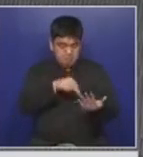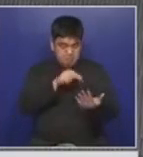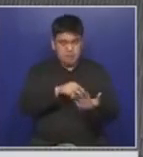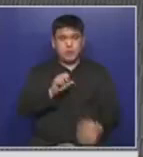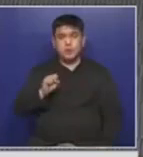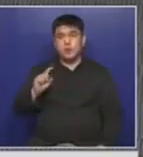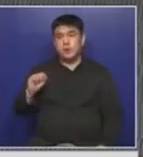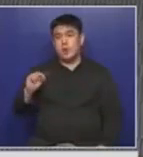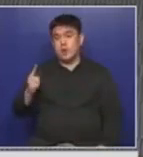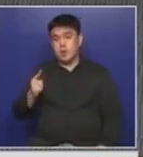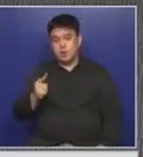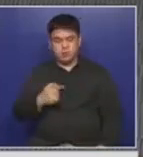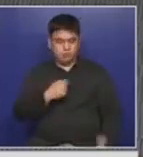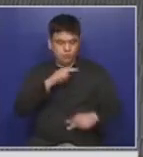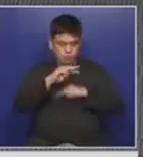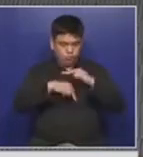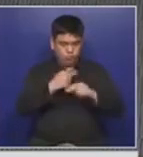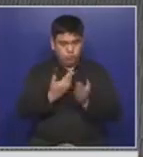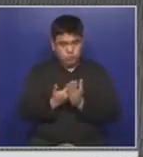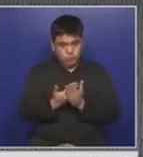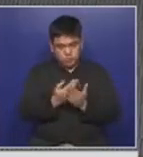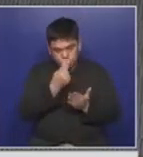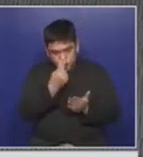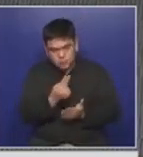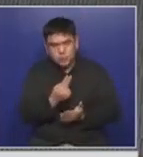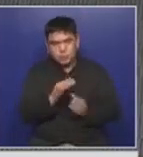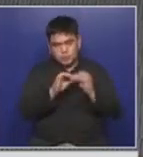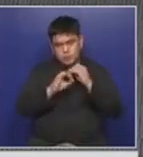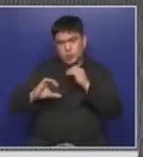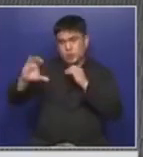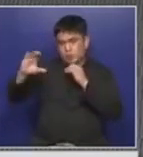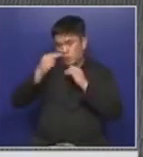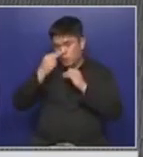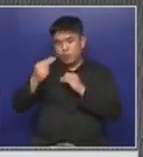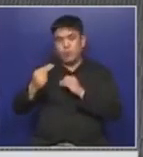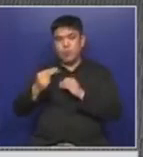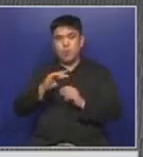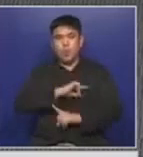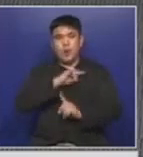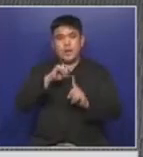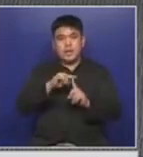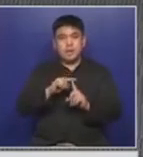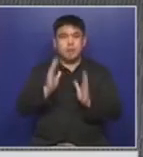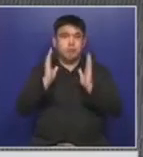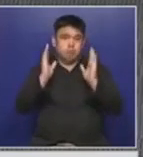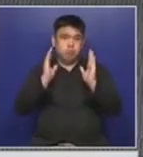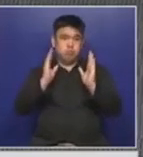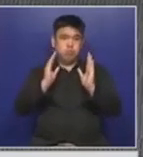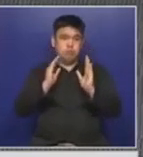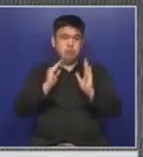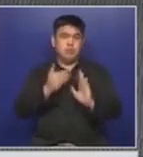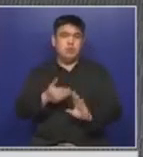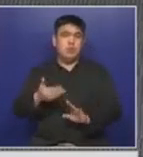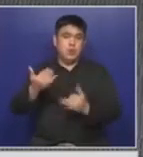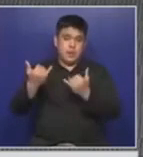ส่งมาให้กับทางท่านเลขาธิการกสทช.นะครับกับวันที่ที่เราอภิปรายไปณสภาแห่ง